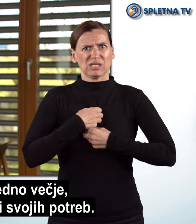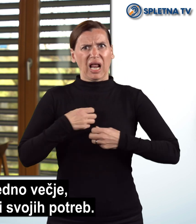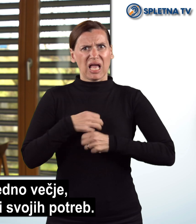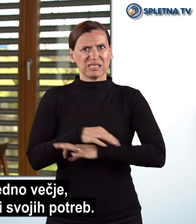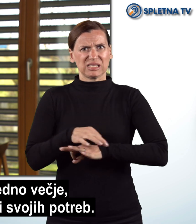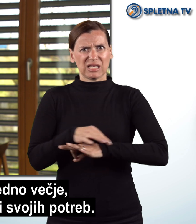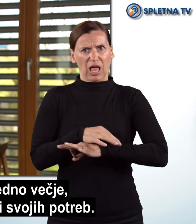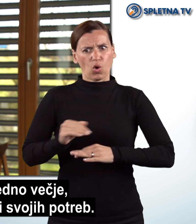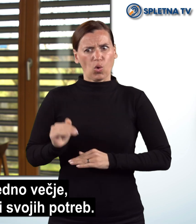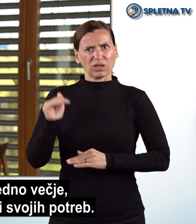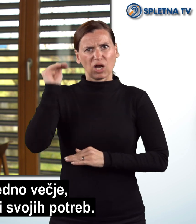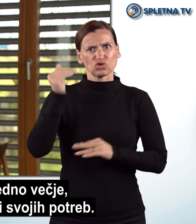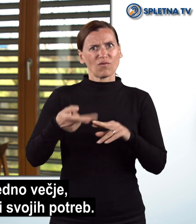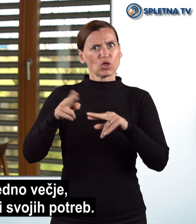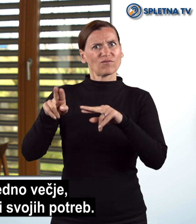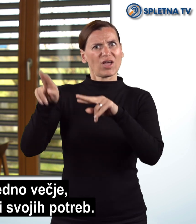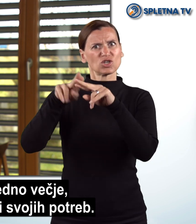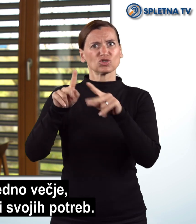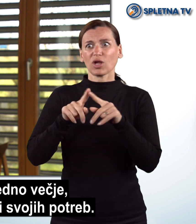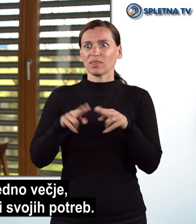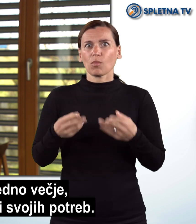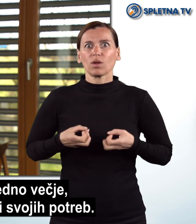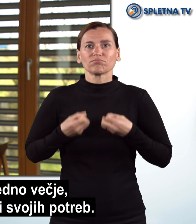vedno večje, če ne morejo izražati svojih potreb.